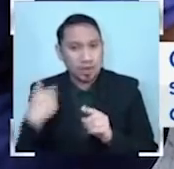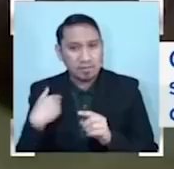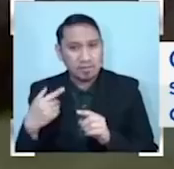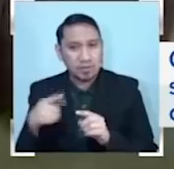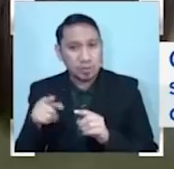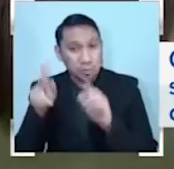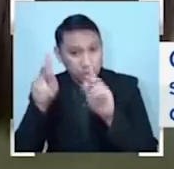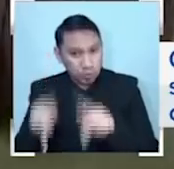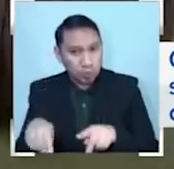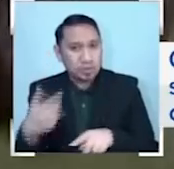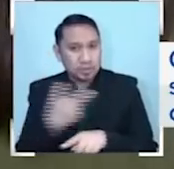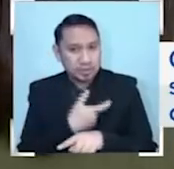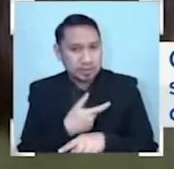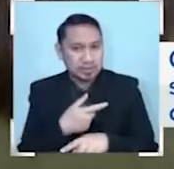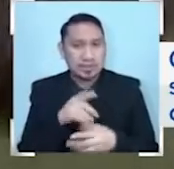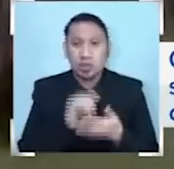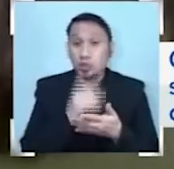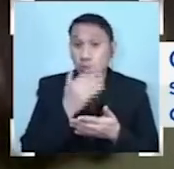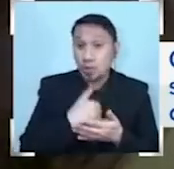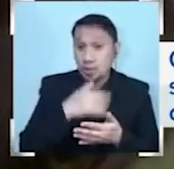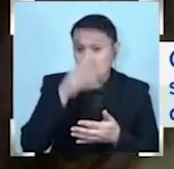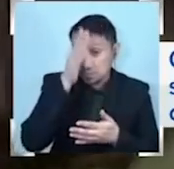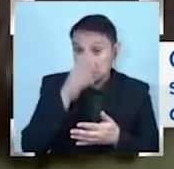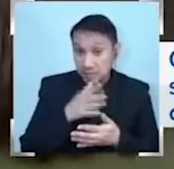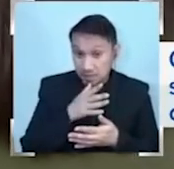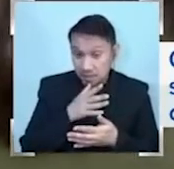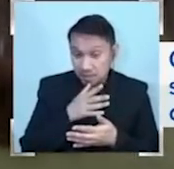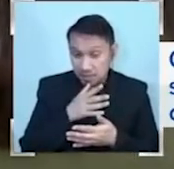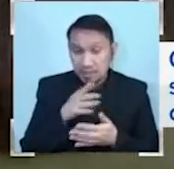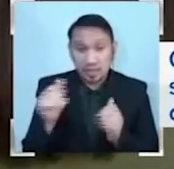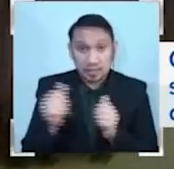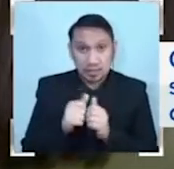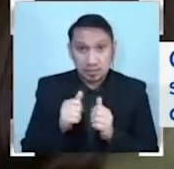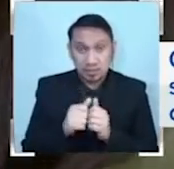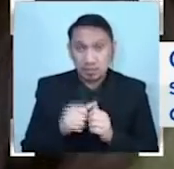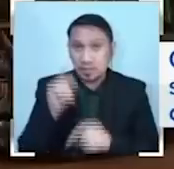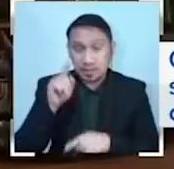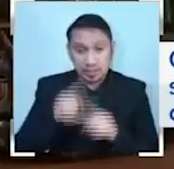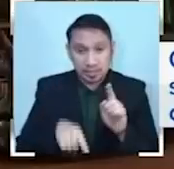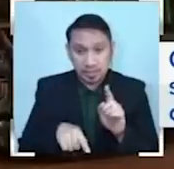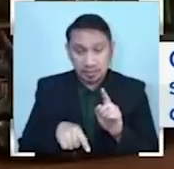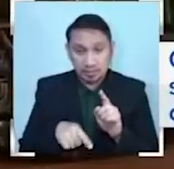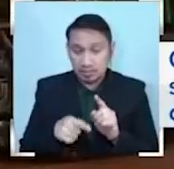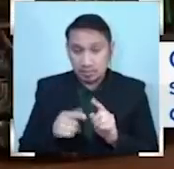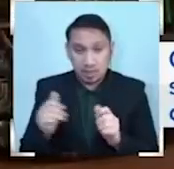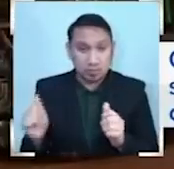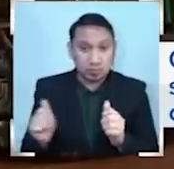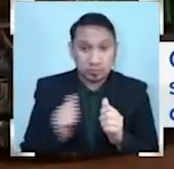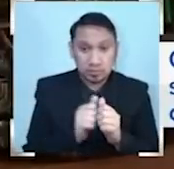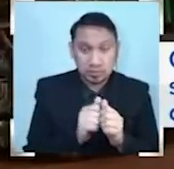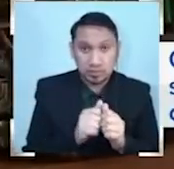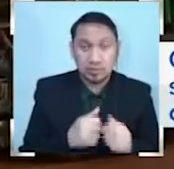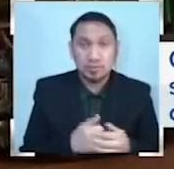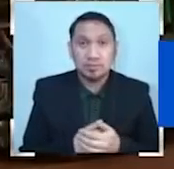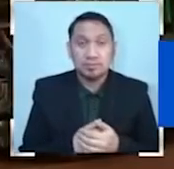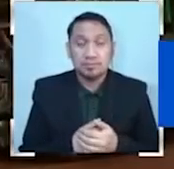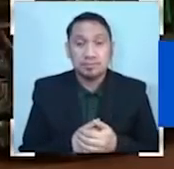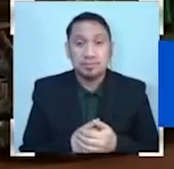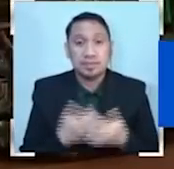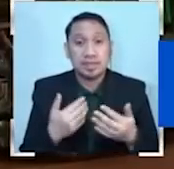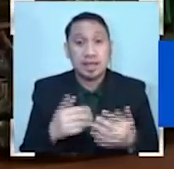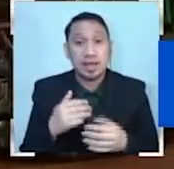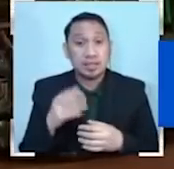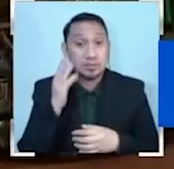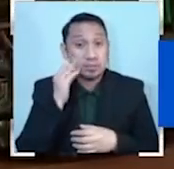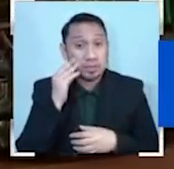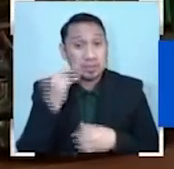mga magulang o guardian na kasama ng bata, hindi pwedeng sumabay sa bakunahan. Based sa karanasan sa ibang bansa,